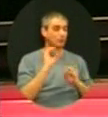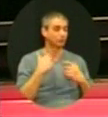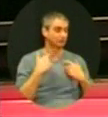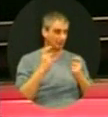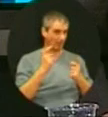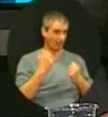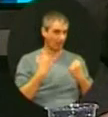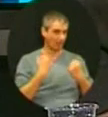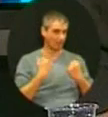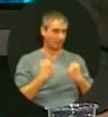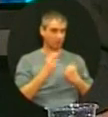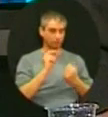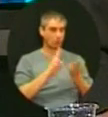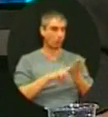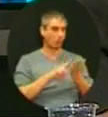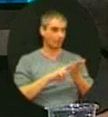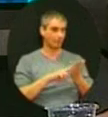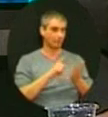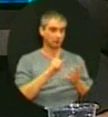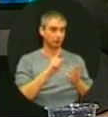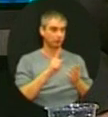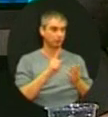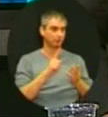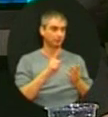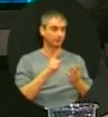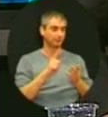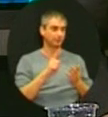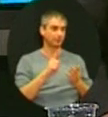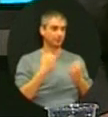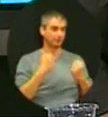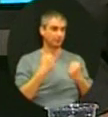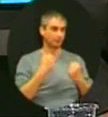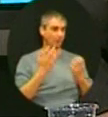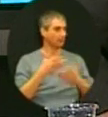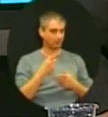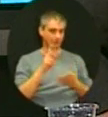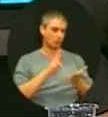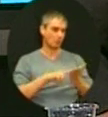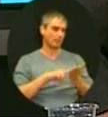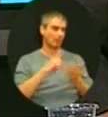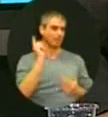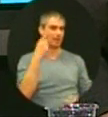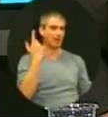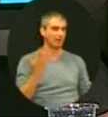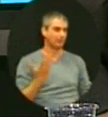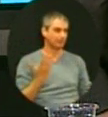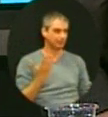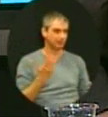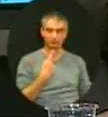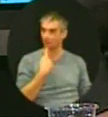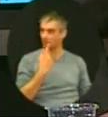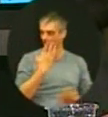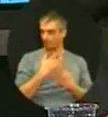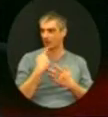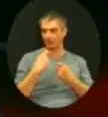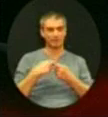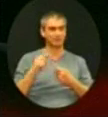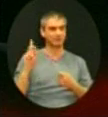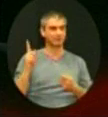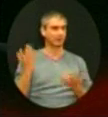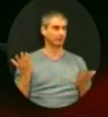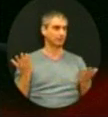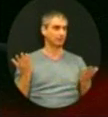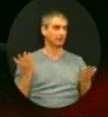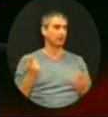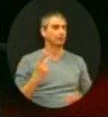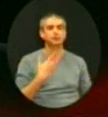70% מהמבוטחים של קופת חולים, של מבוטחי הנגב, הם בקופת חולים כללית. זה אומר שגם שם זה סוג של מונופול.